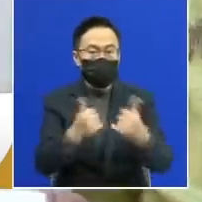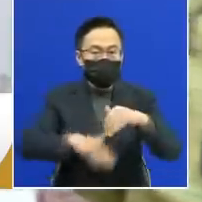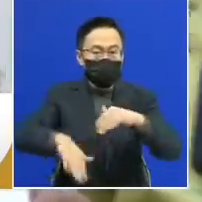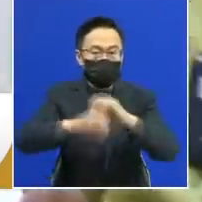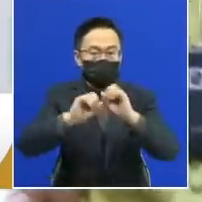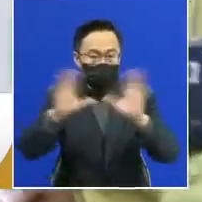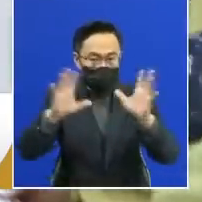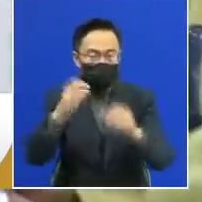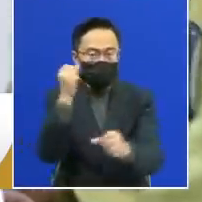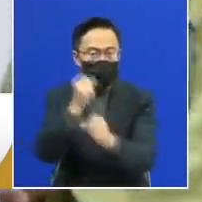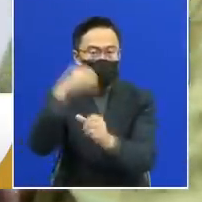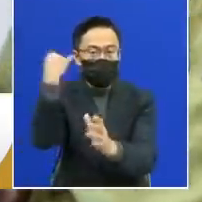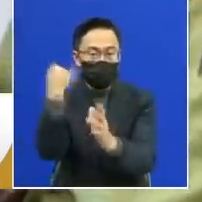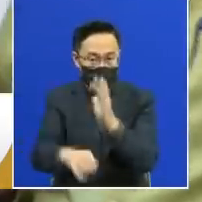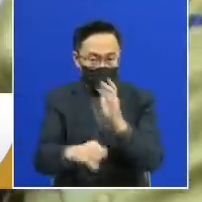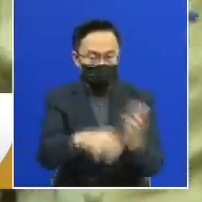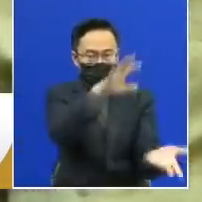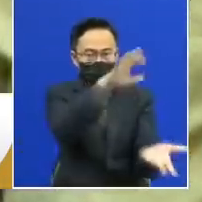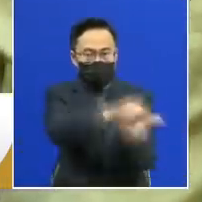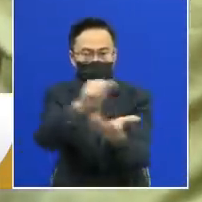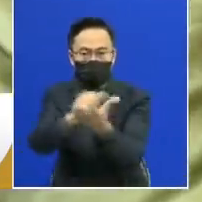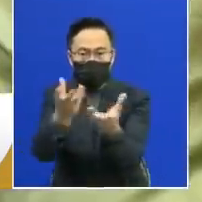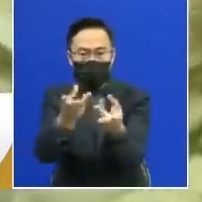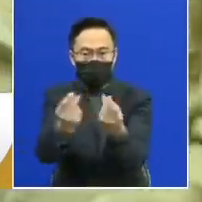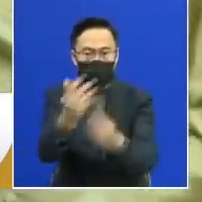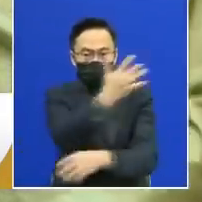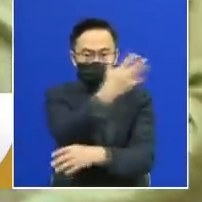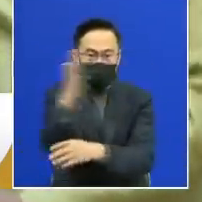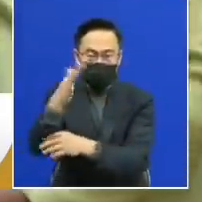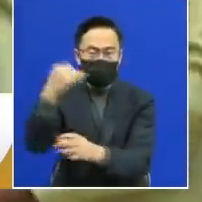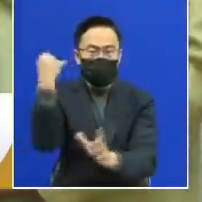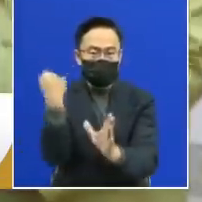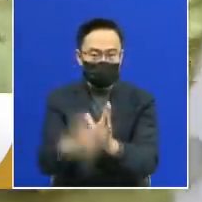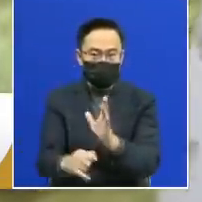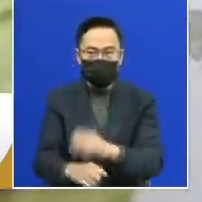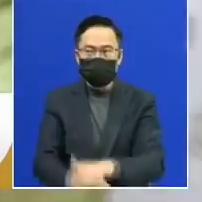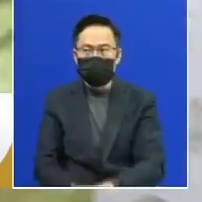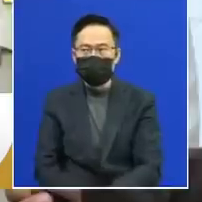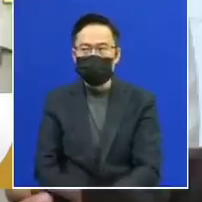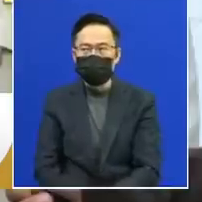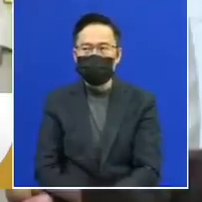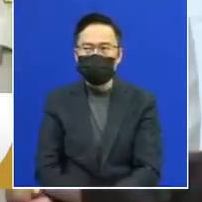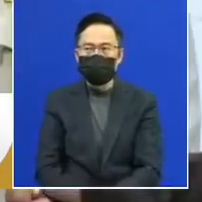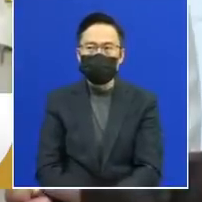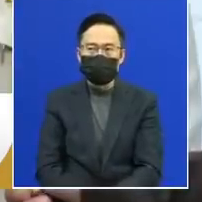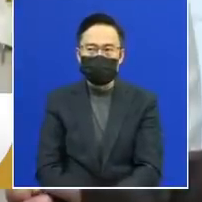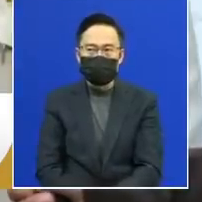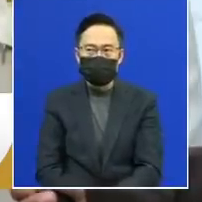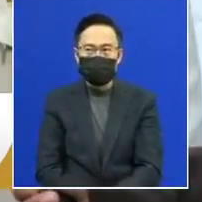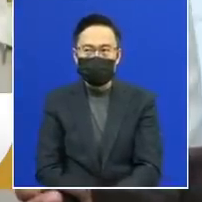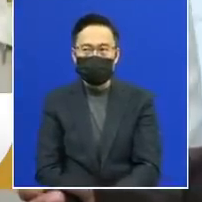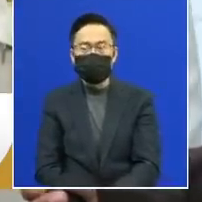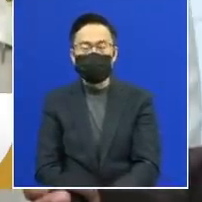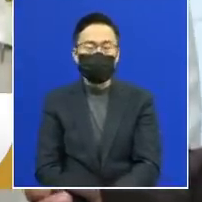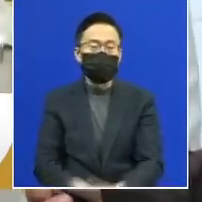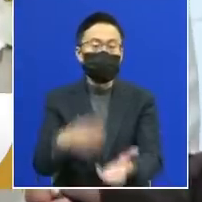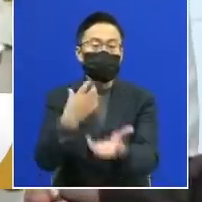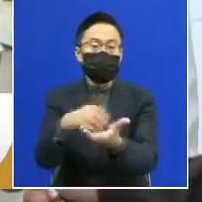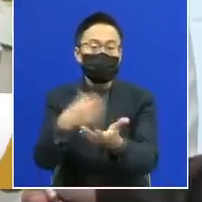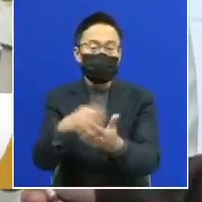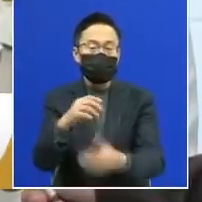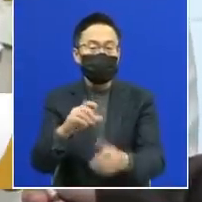ว่าอาจเข้าข่ายรุกป่านะฮะไปฟังว่าคุณศรีสุวรรณชี้ประเด็นยังไงฮะ การที่ท่านเลขาธิการสป